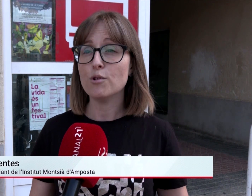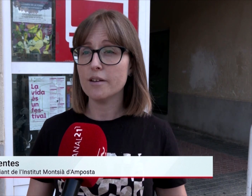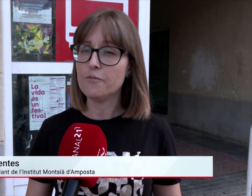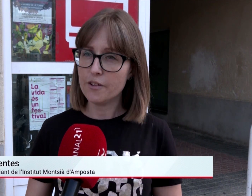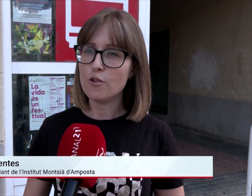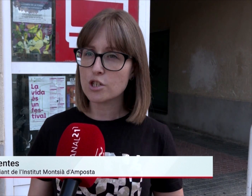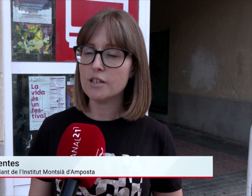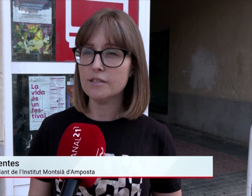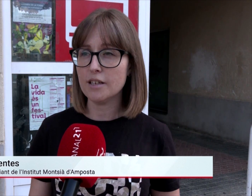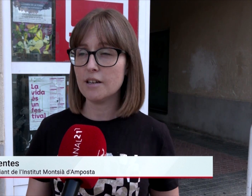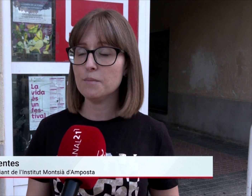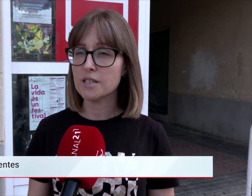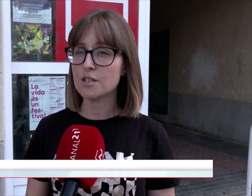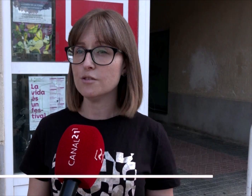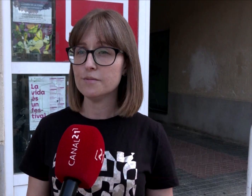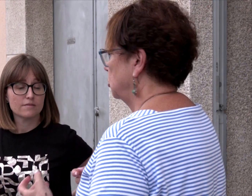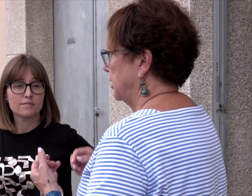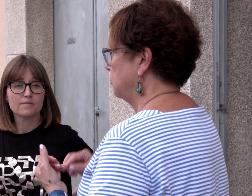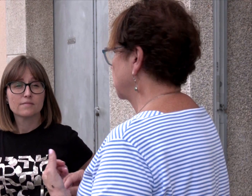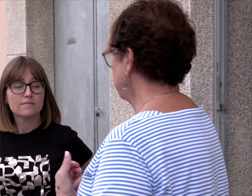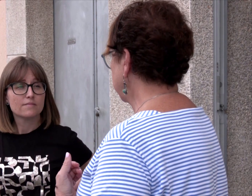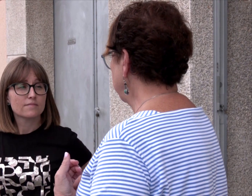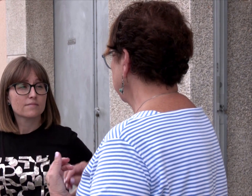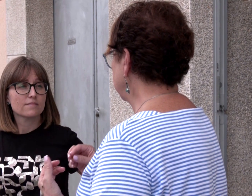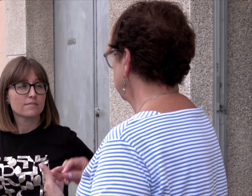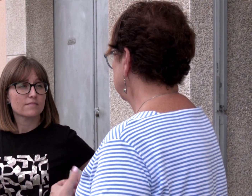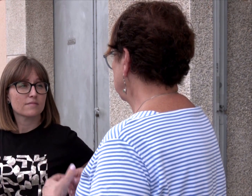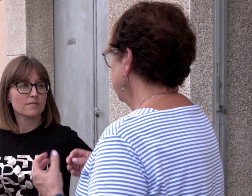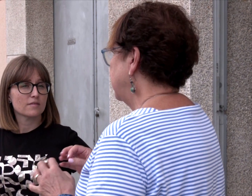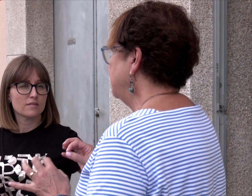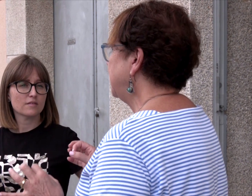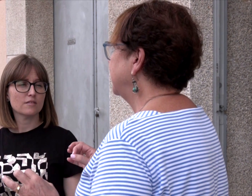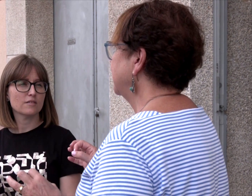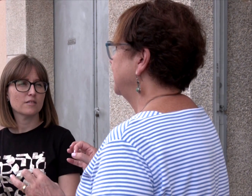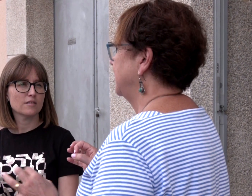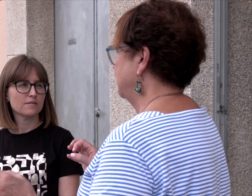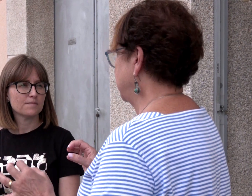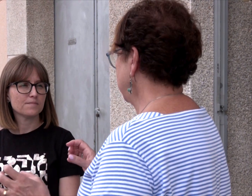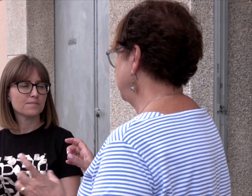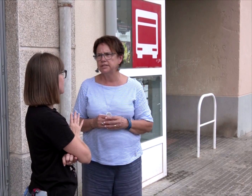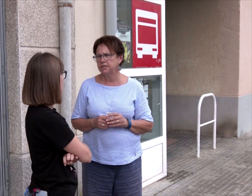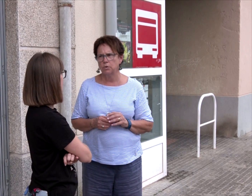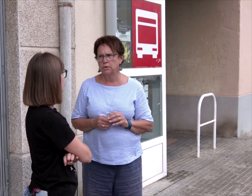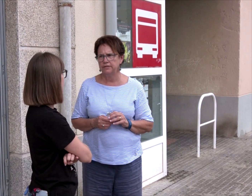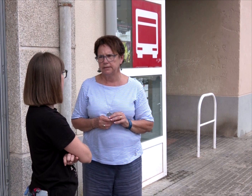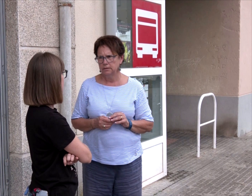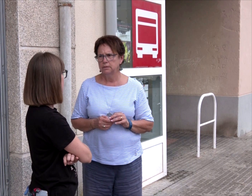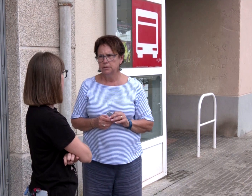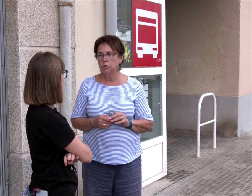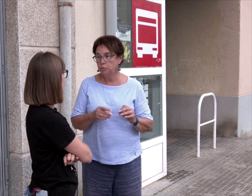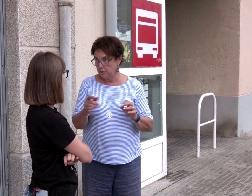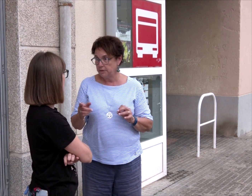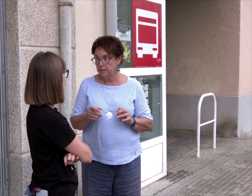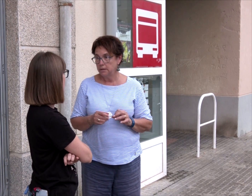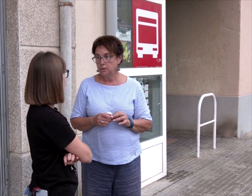per a poder fer força de cara a l'administració. L'Ajuntament de la Sénia se suma a les demandes de les famílies. L'alcaldessa Victòria Almuní lamenta